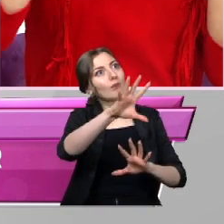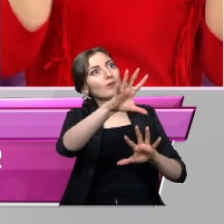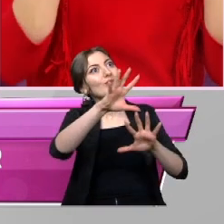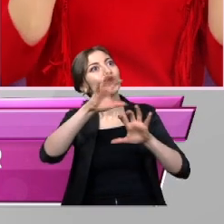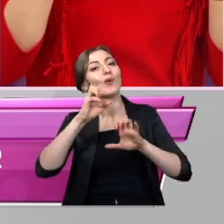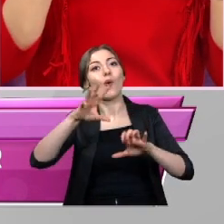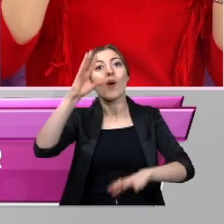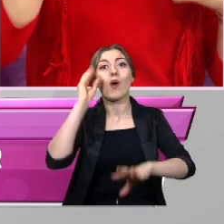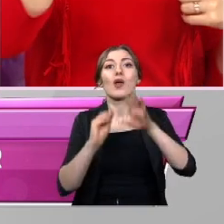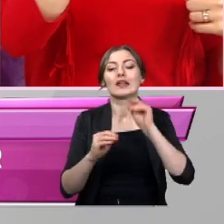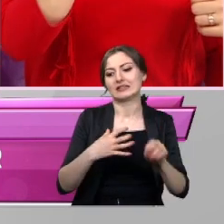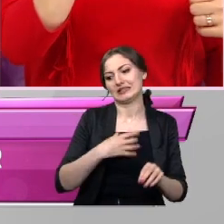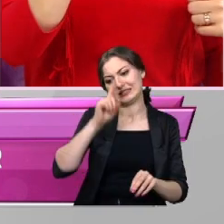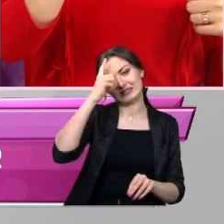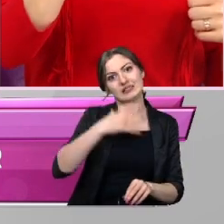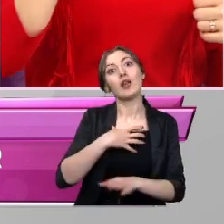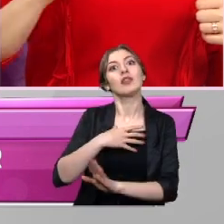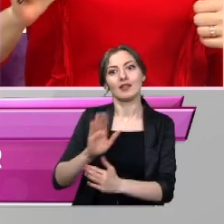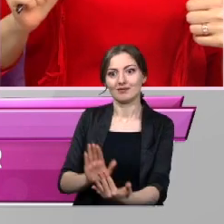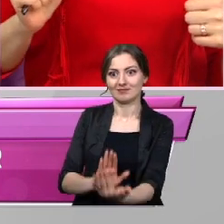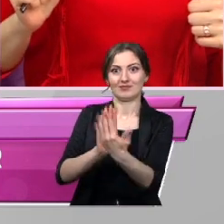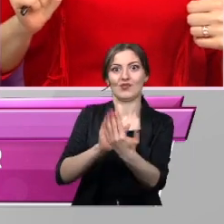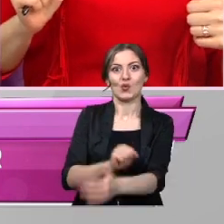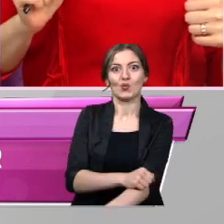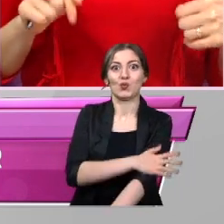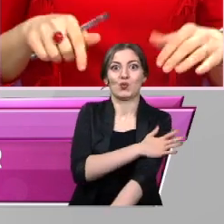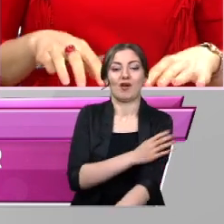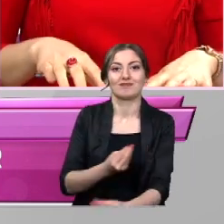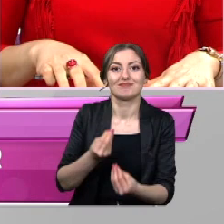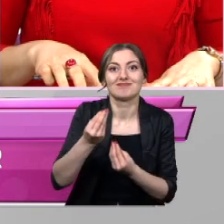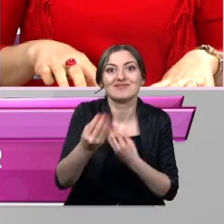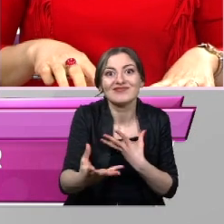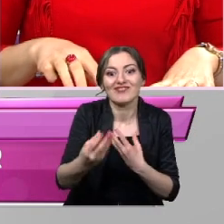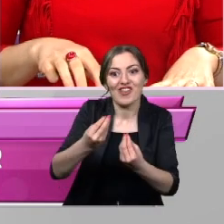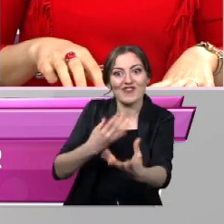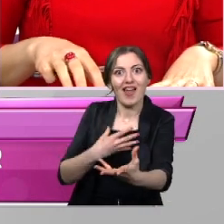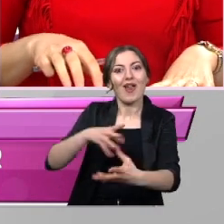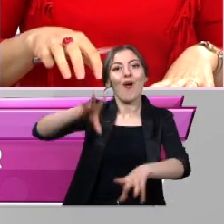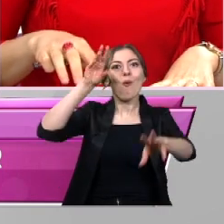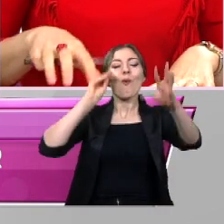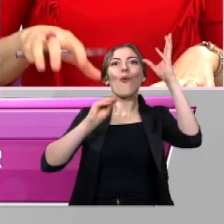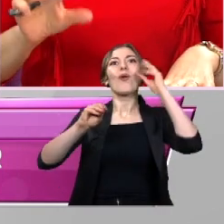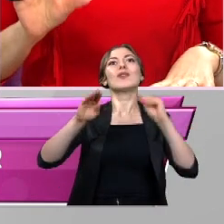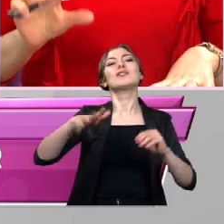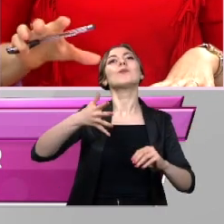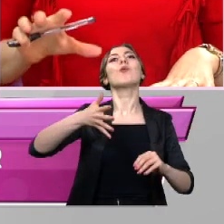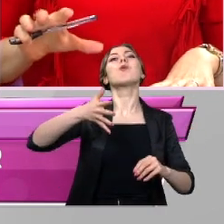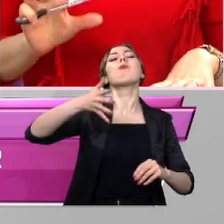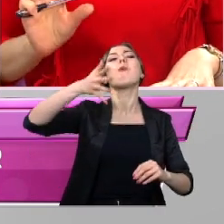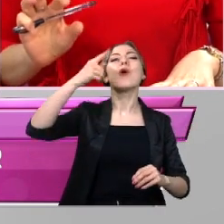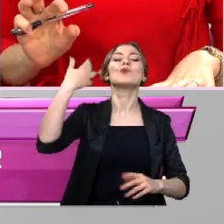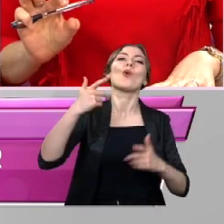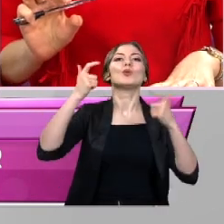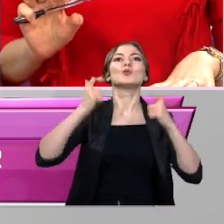olabilir ama sadece kendisi değil karşıdaki insanı da bir duygusu var bunu erken yaştan itibaren öğrenen çocuk her zaman daha